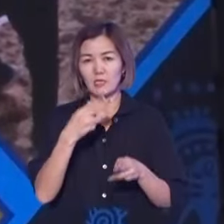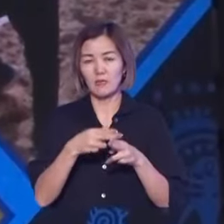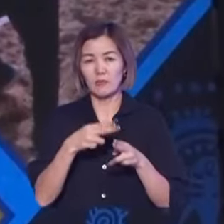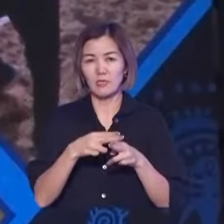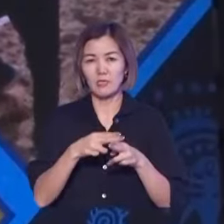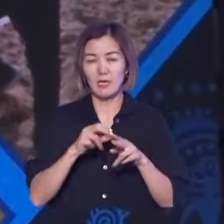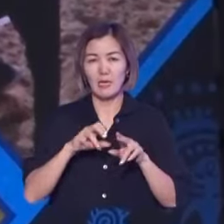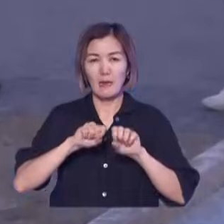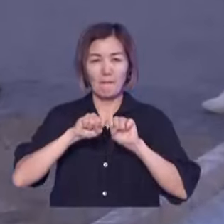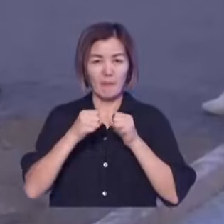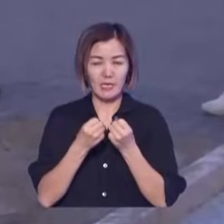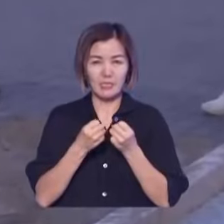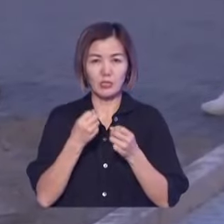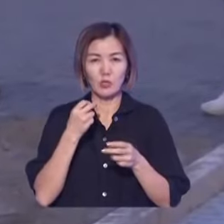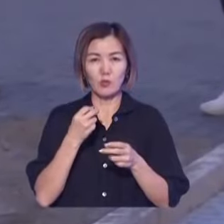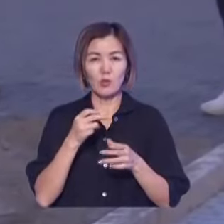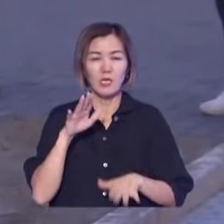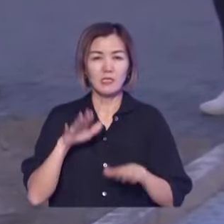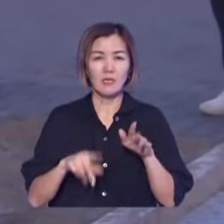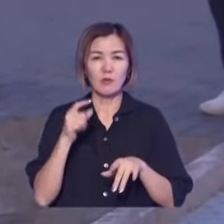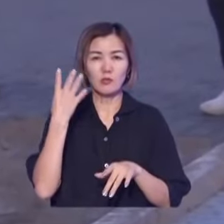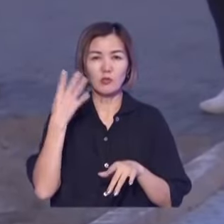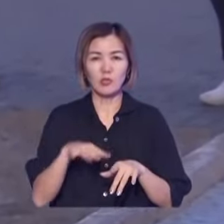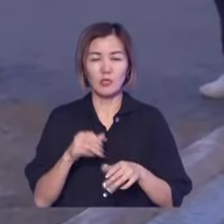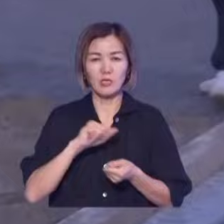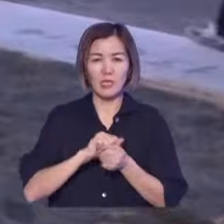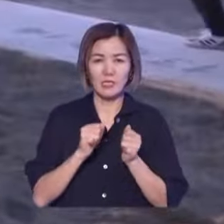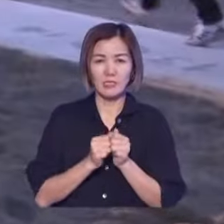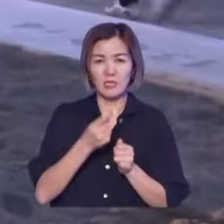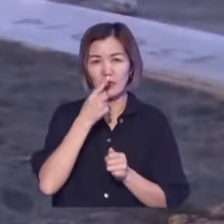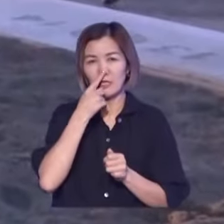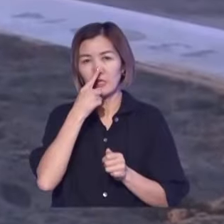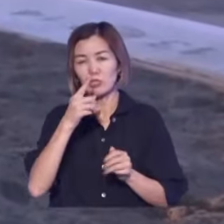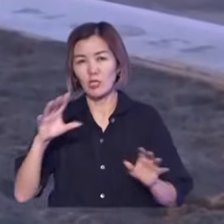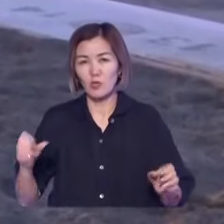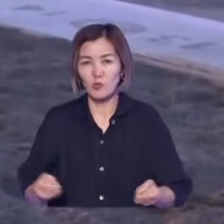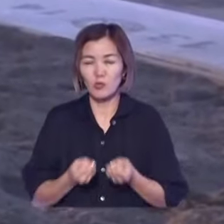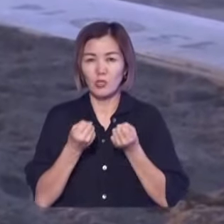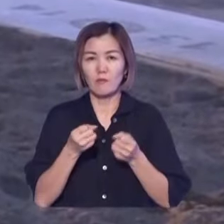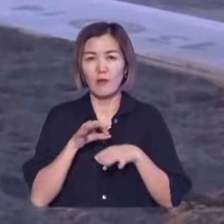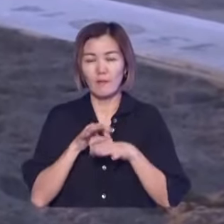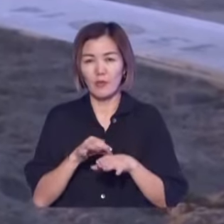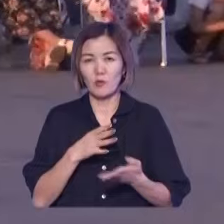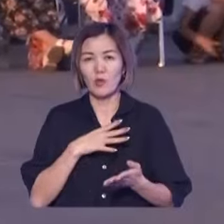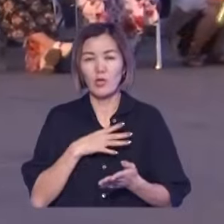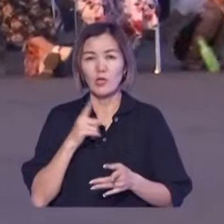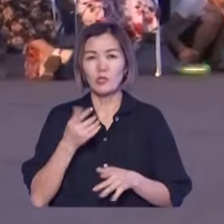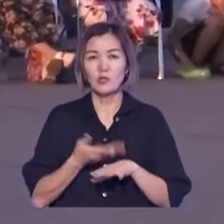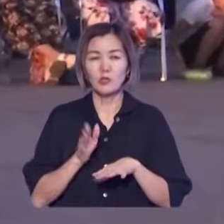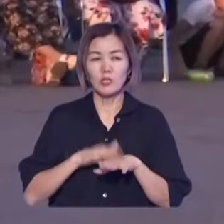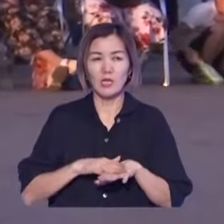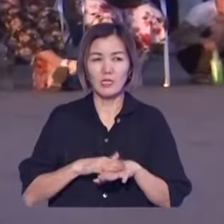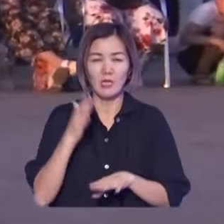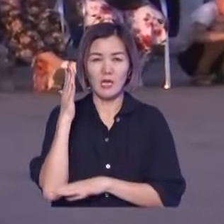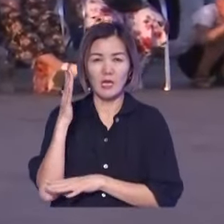мойынға салып майыстыру, сондай-ақ салмағы 140 келілік тасты межелі қашықтыққа дейін апару. 100 келден асатын ауыр бүрінені желкеге